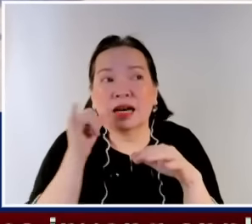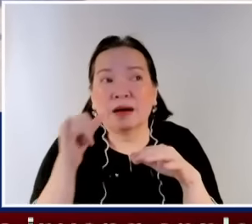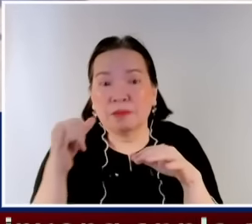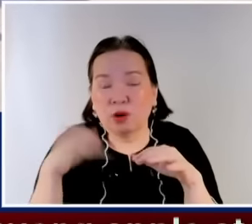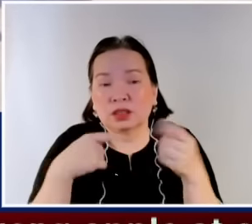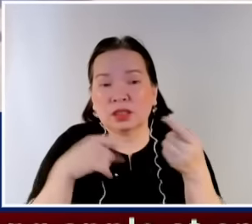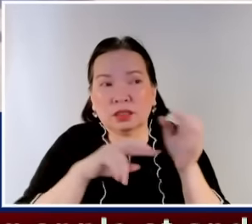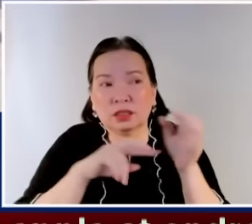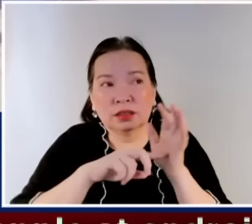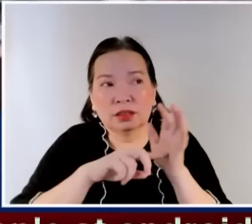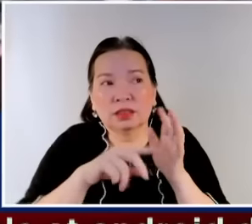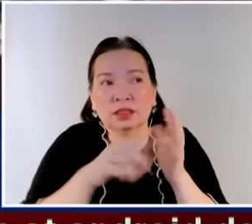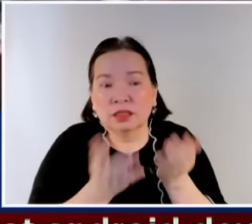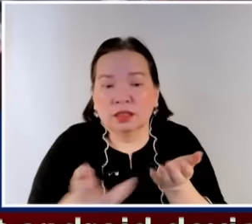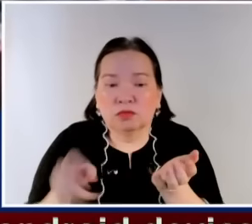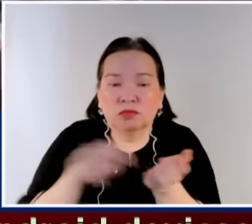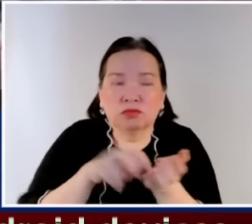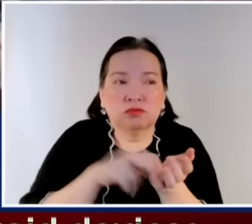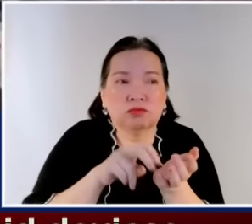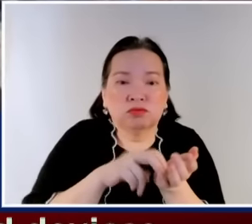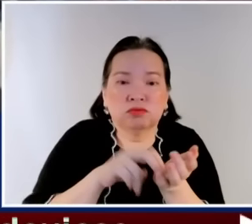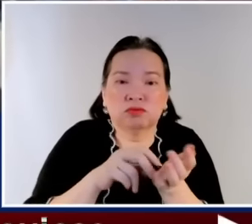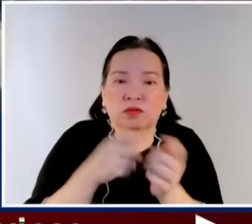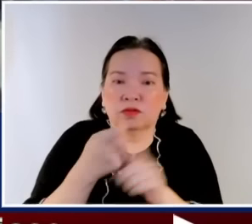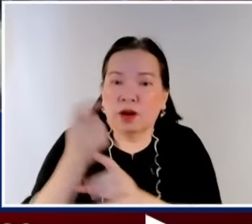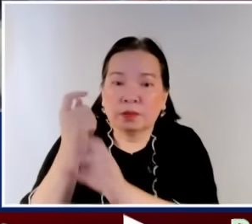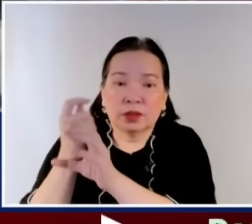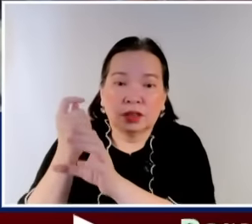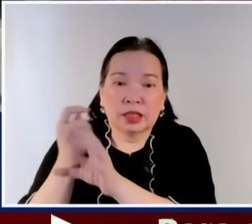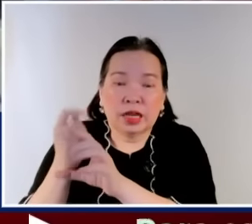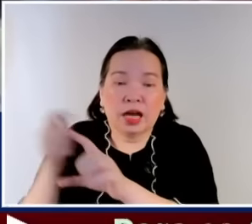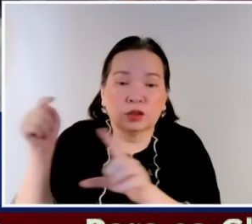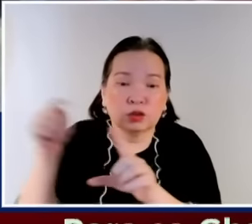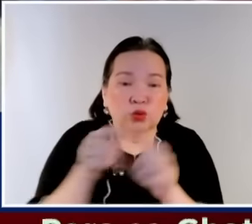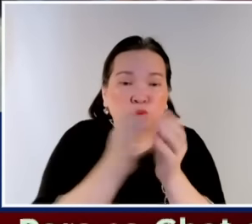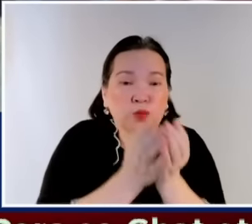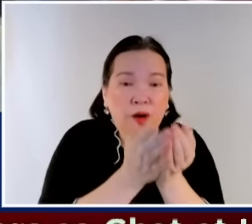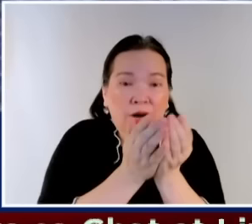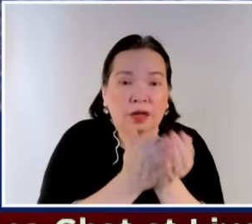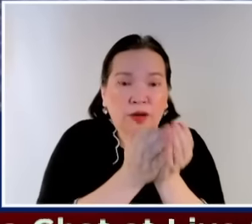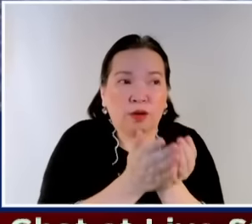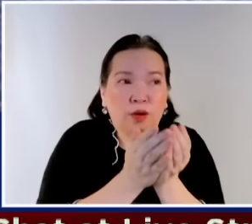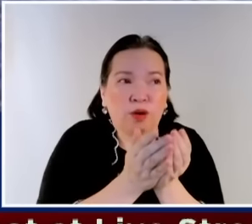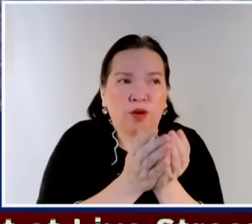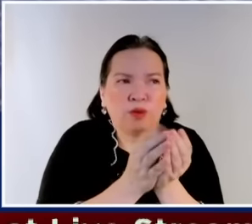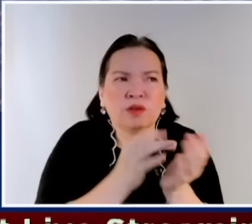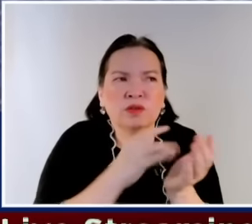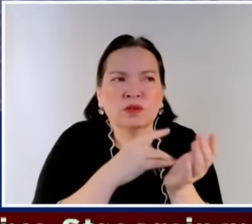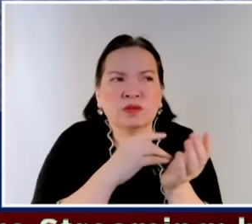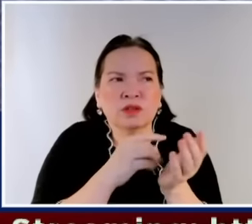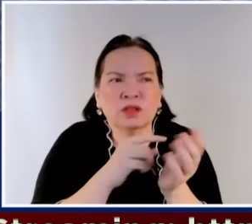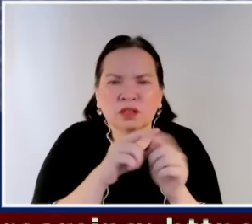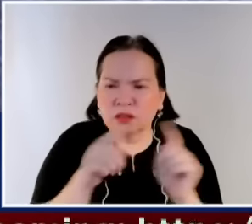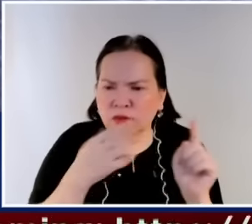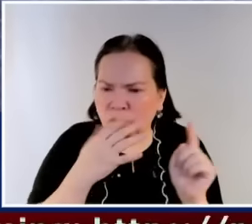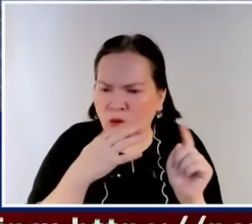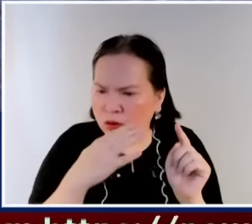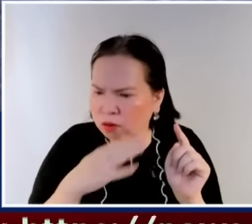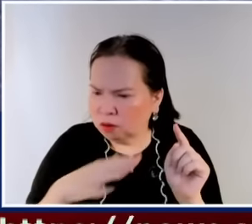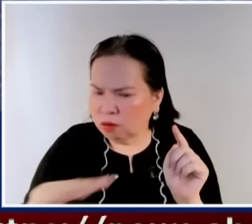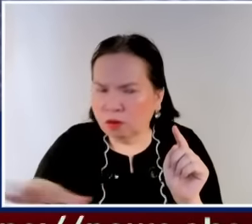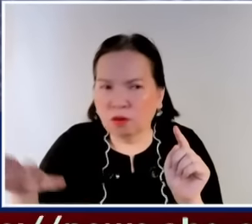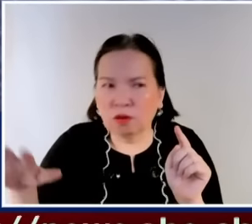metriko toneladang molasses mula sa truck patungo sa barkong MT Mary Queen of Charity nang mapansin na nagbago ang kulay ng dagat. Hindi